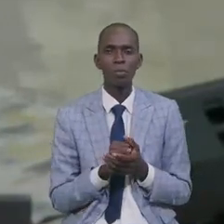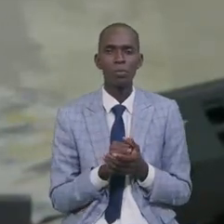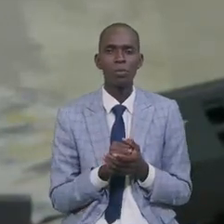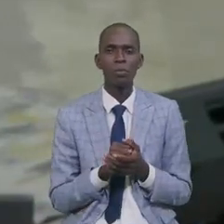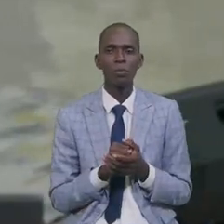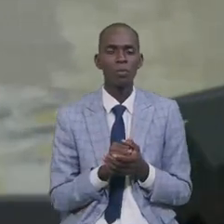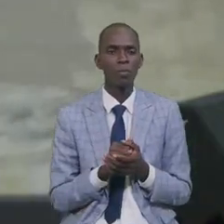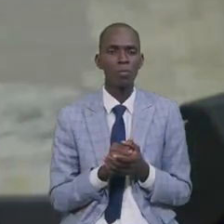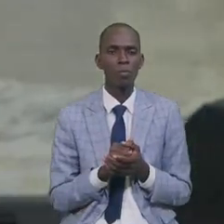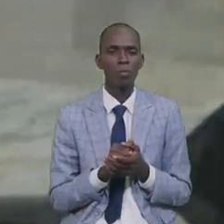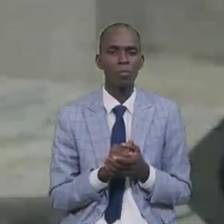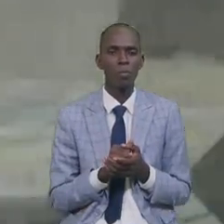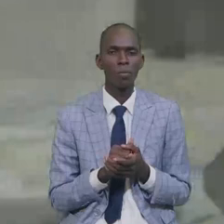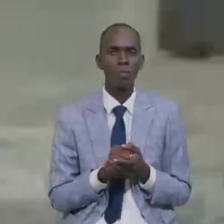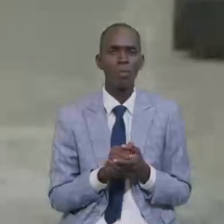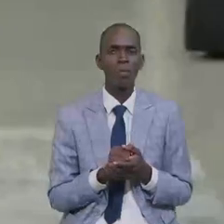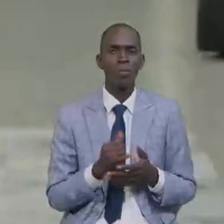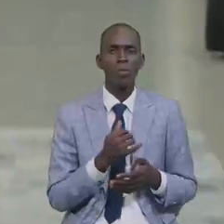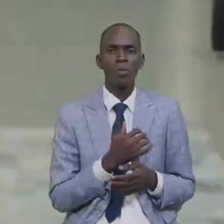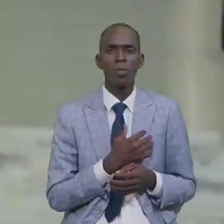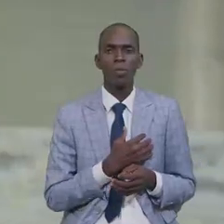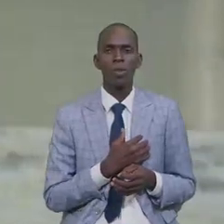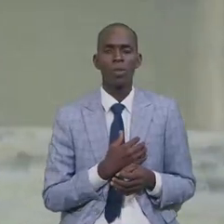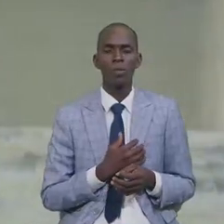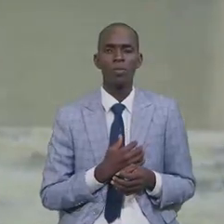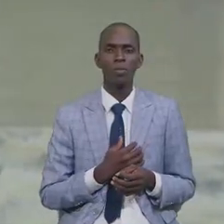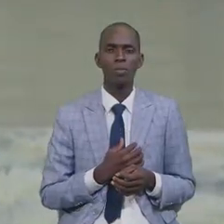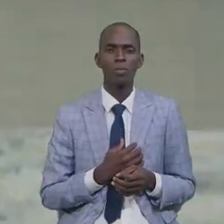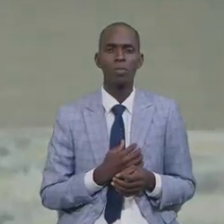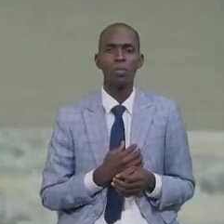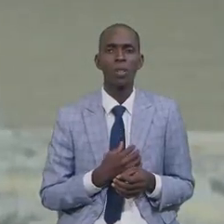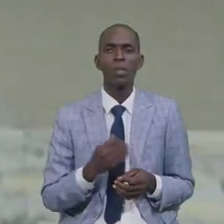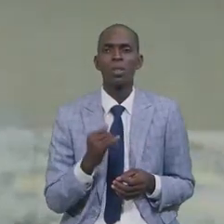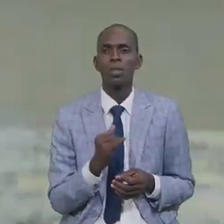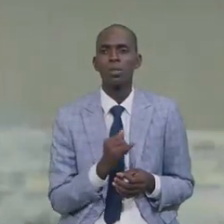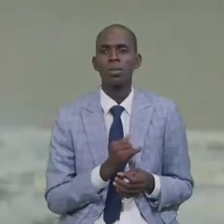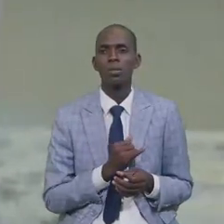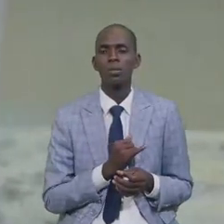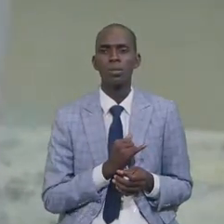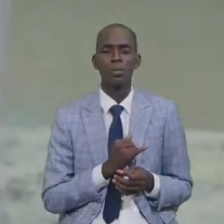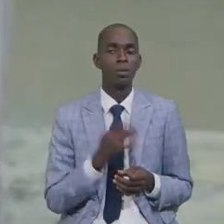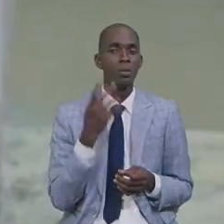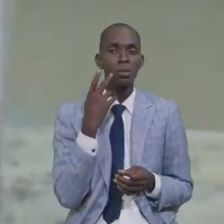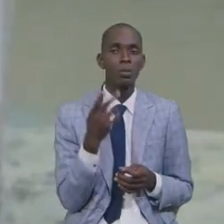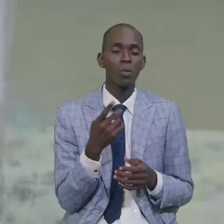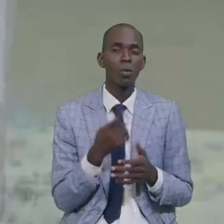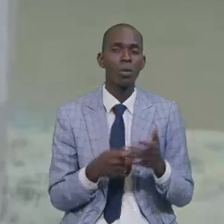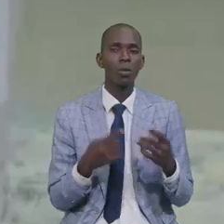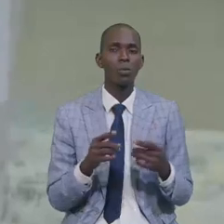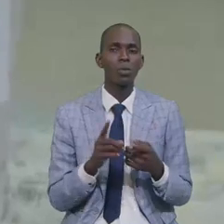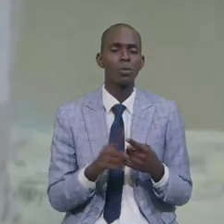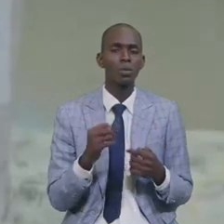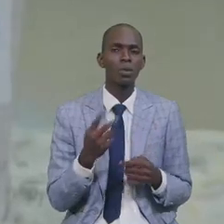passion que je m'en fous, que ces persécuteurs viennent, qu'ils me brûlent vivant, je vais le faire. Je serai